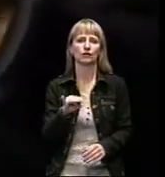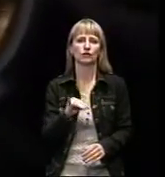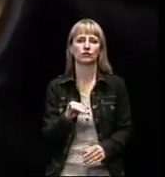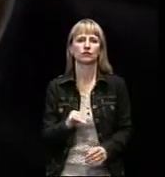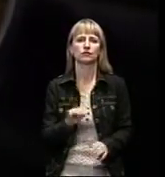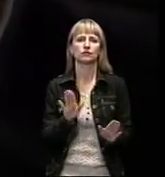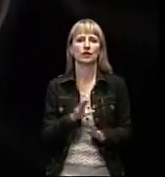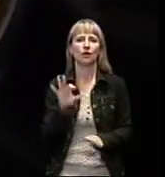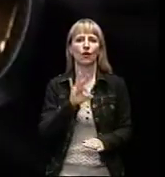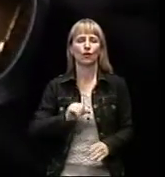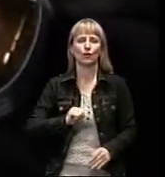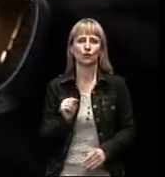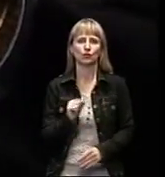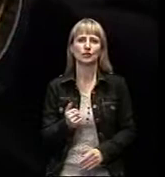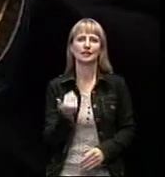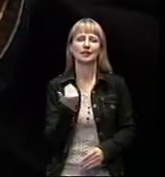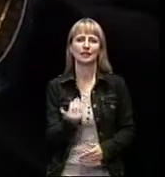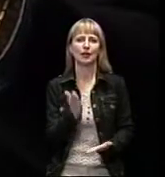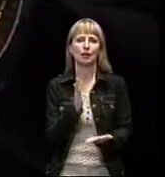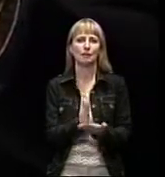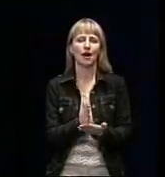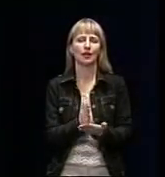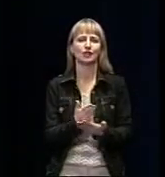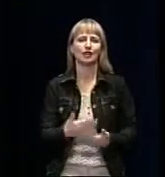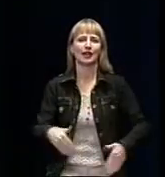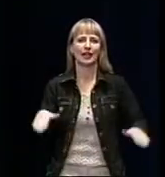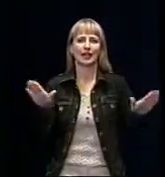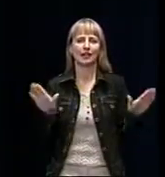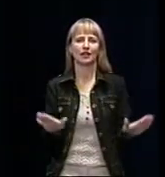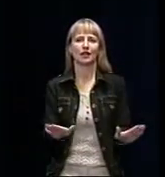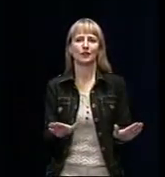Друже, ти маєш крила,